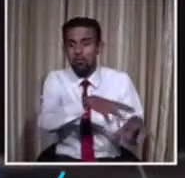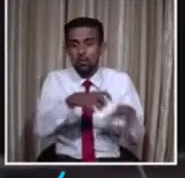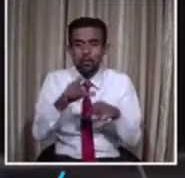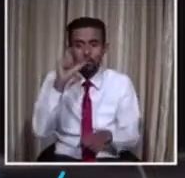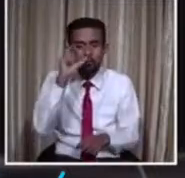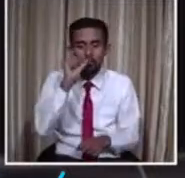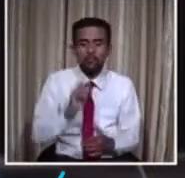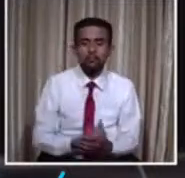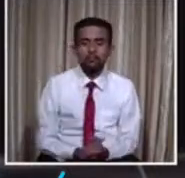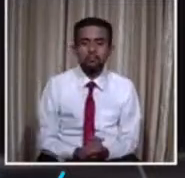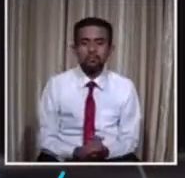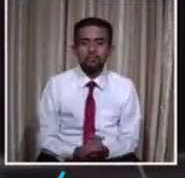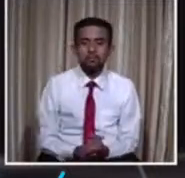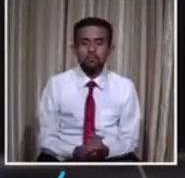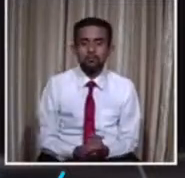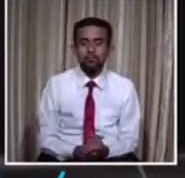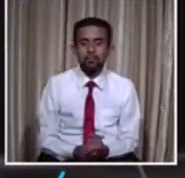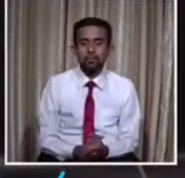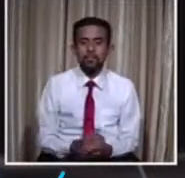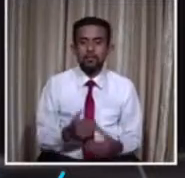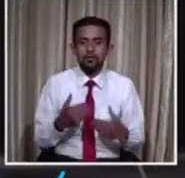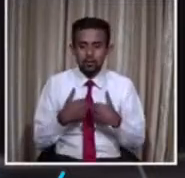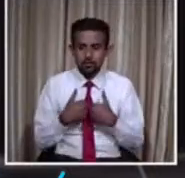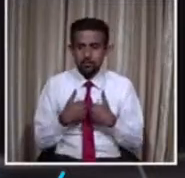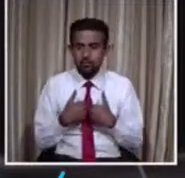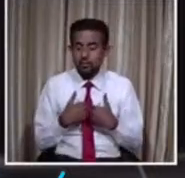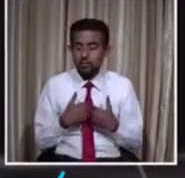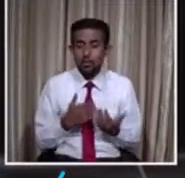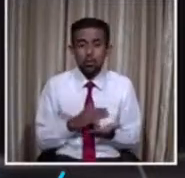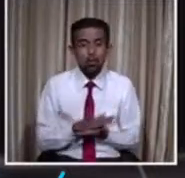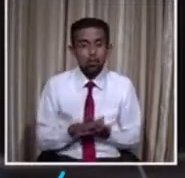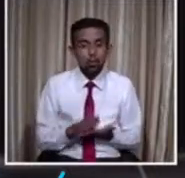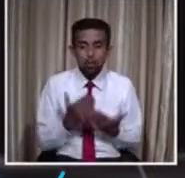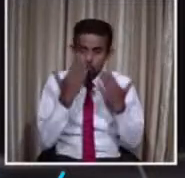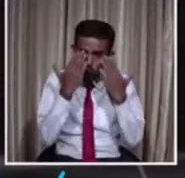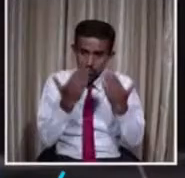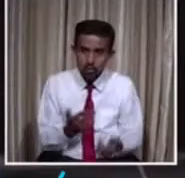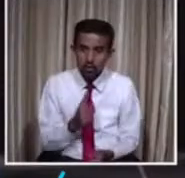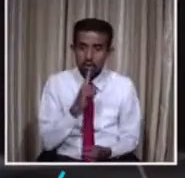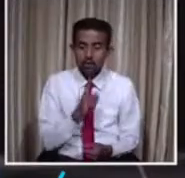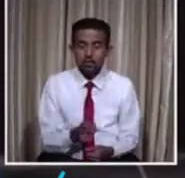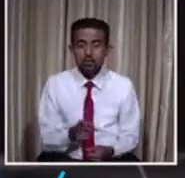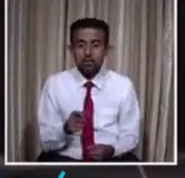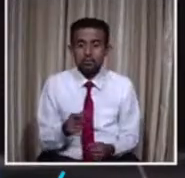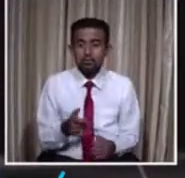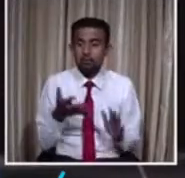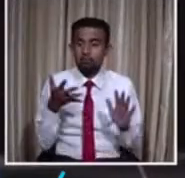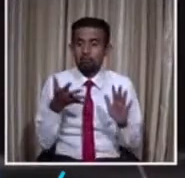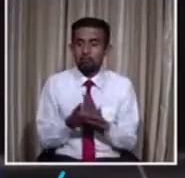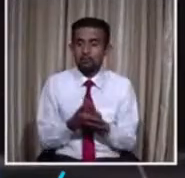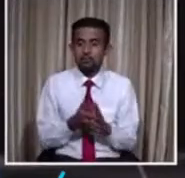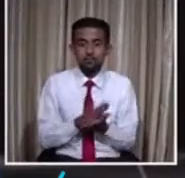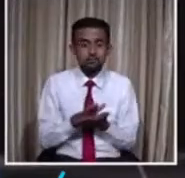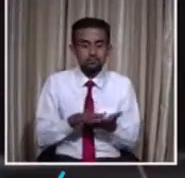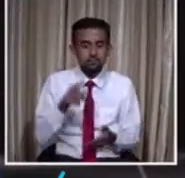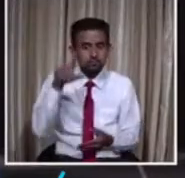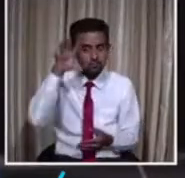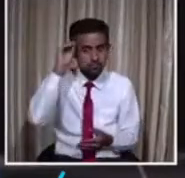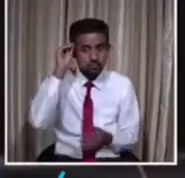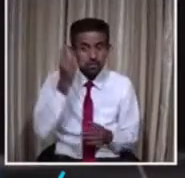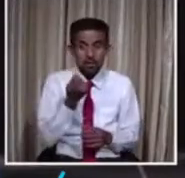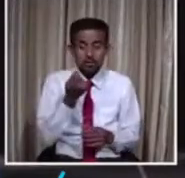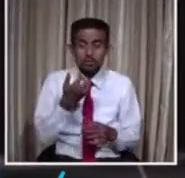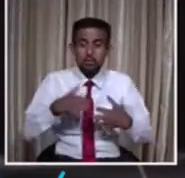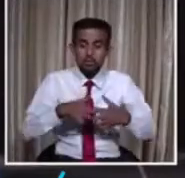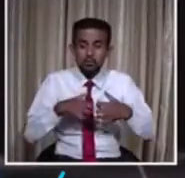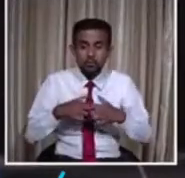ambalangin. Ini sa api itau ne kaming kieno, minna me anu turu dakin, me arti ka apa